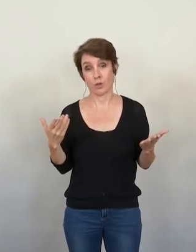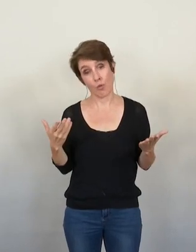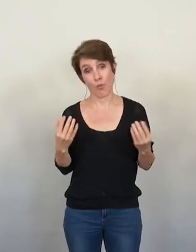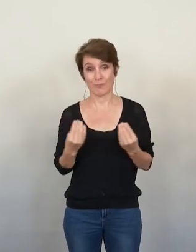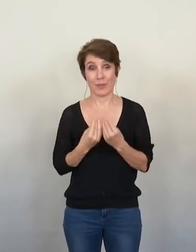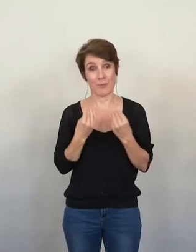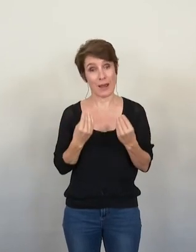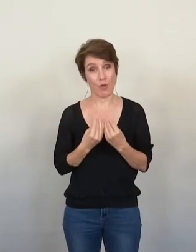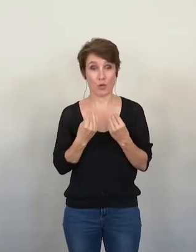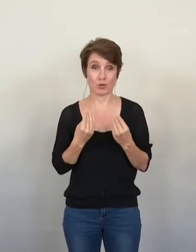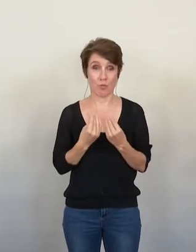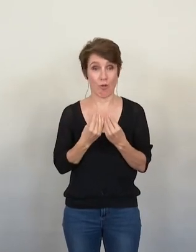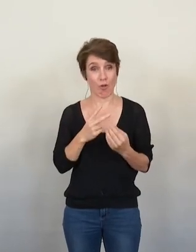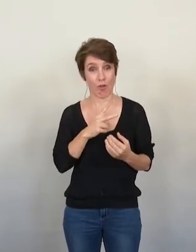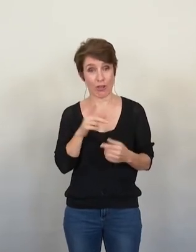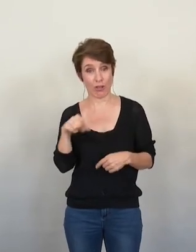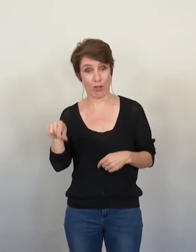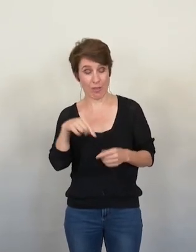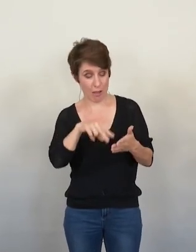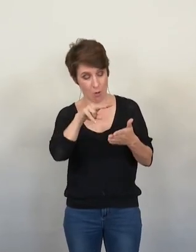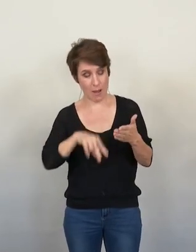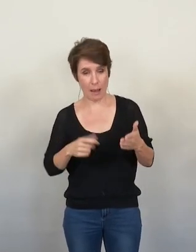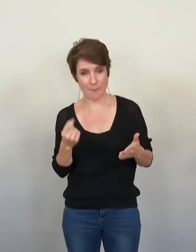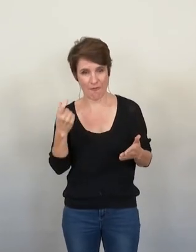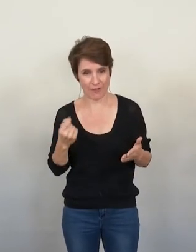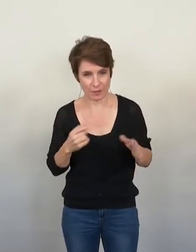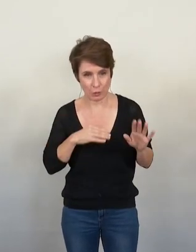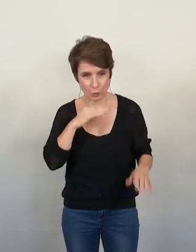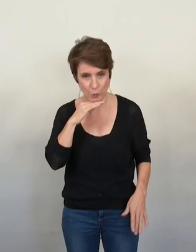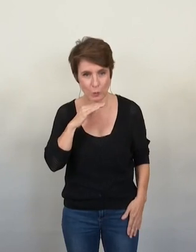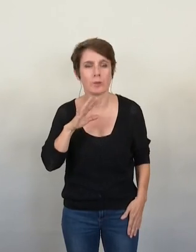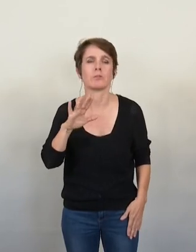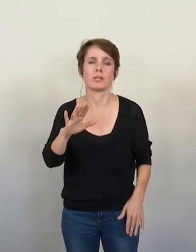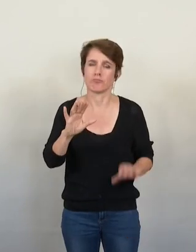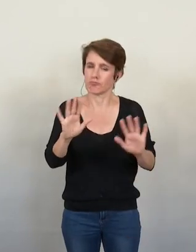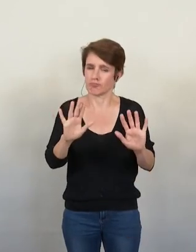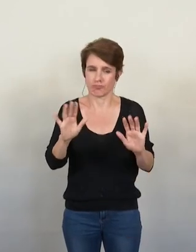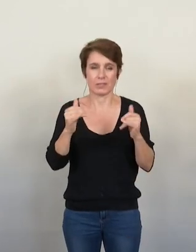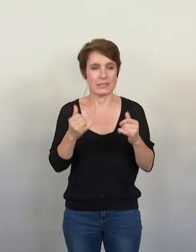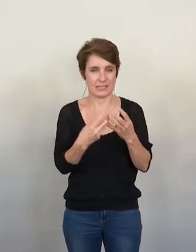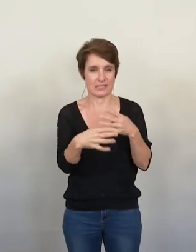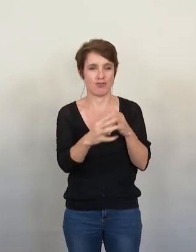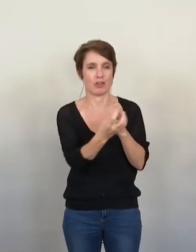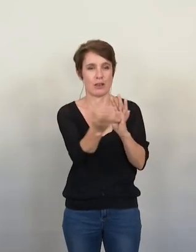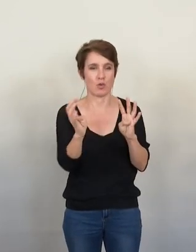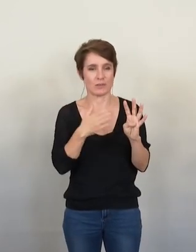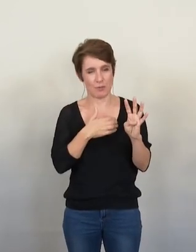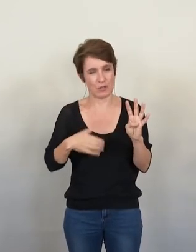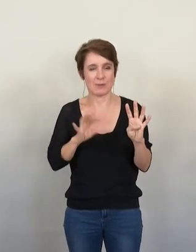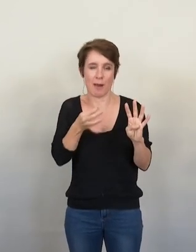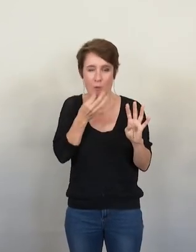est un peu faussée voire trop rapide mais c'est l' occasion ici en conseil municipal de rapporter quelques quelques